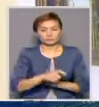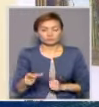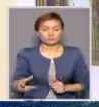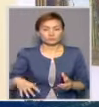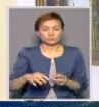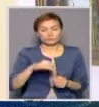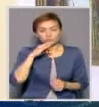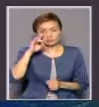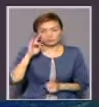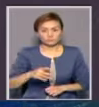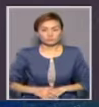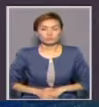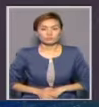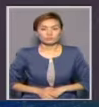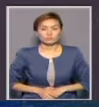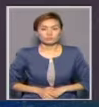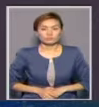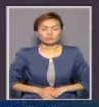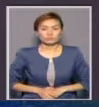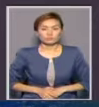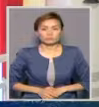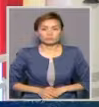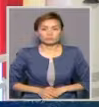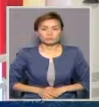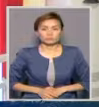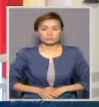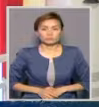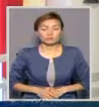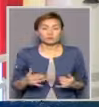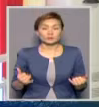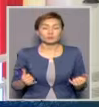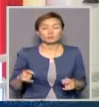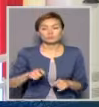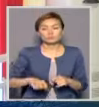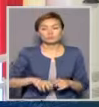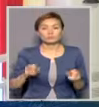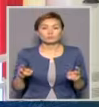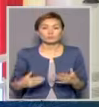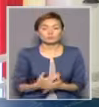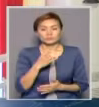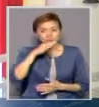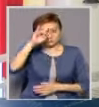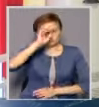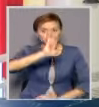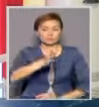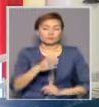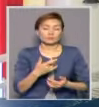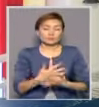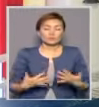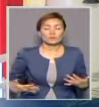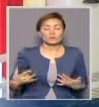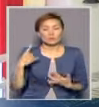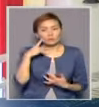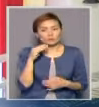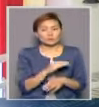казахстана среды женой казахстану туры винды сейчас мы наблюдаем как вокруг нового казахстана ходят различные слухи